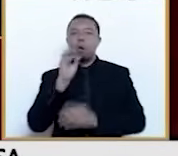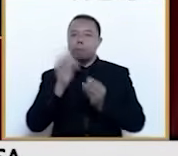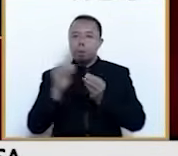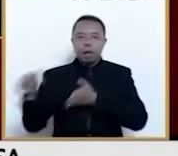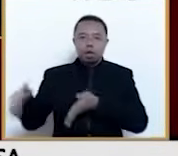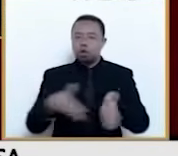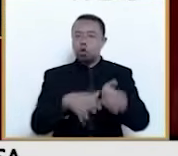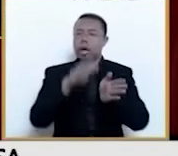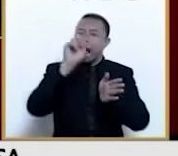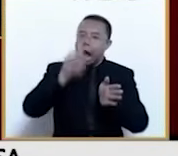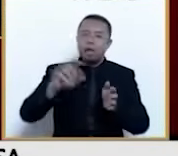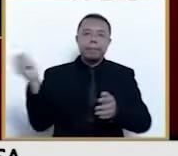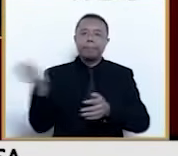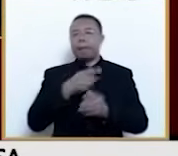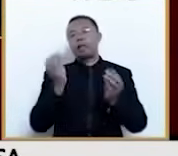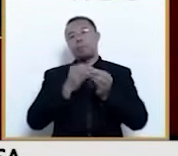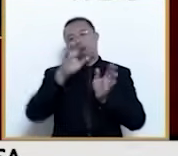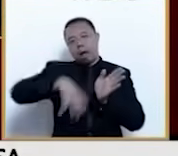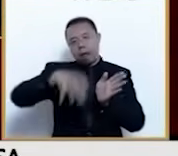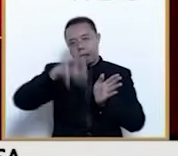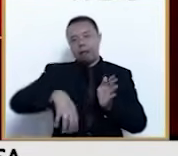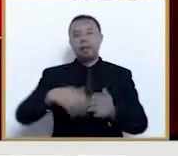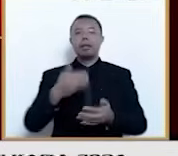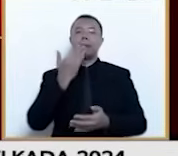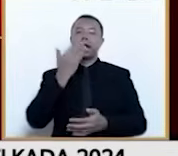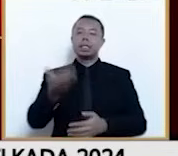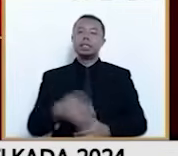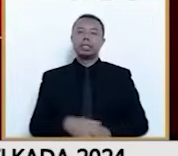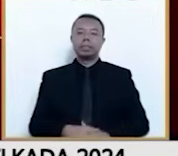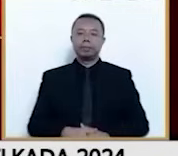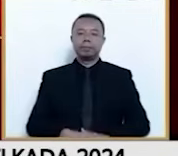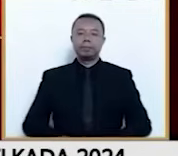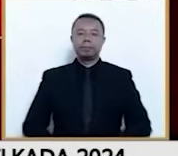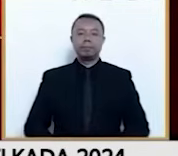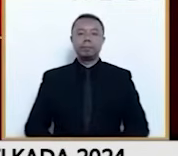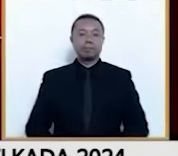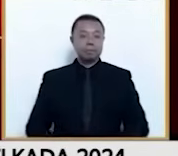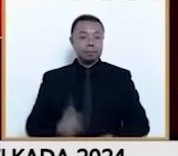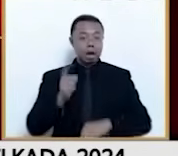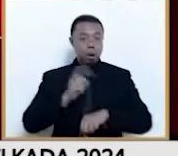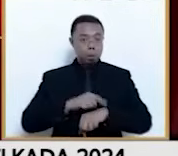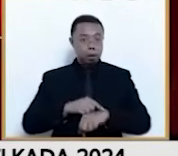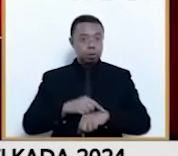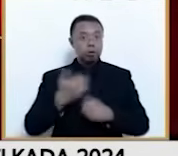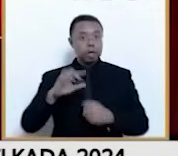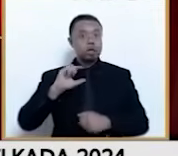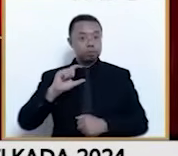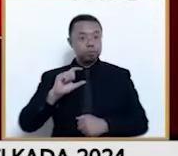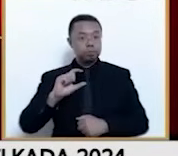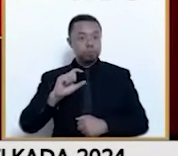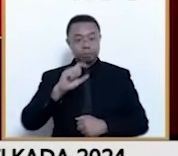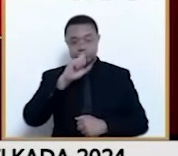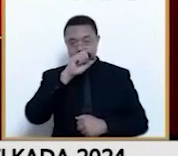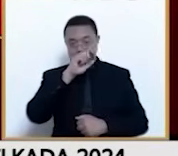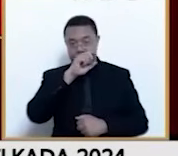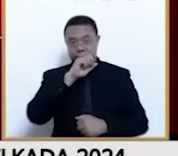sungai harus segera diselesaikan. Terima kasih. Masih ada waktu, ada yang ingin ditambahkan?